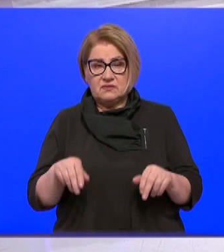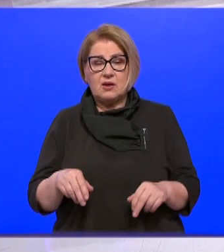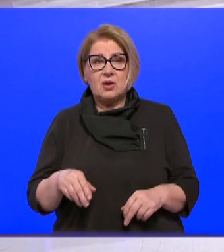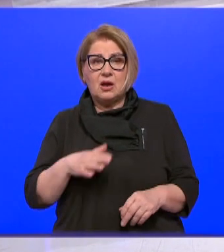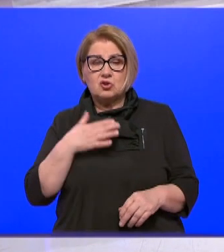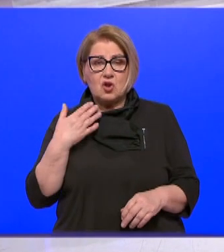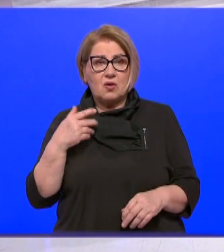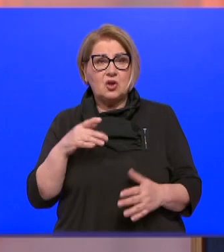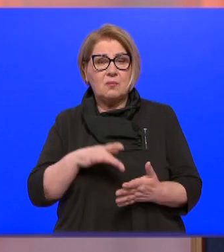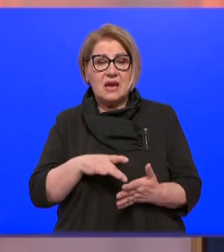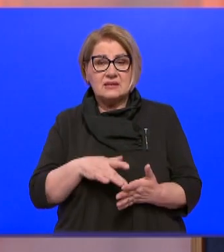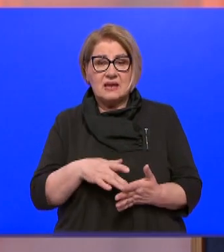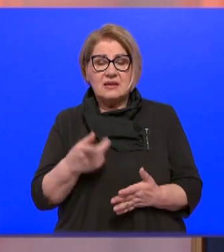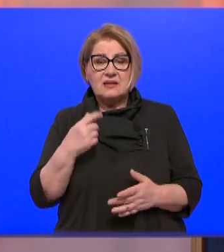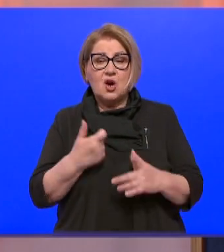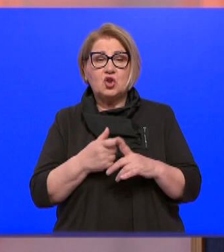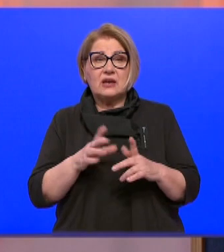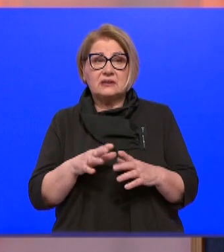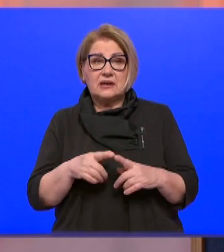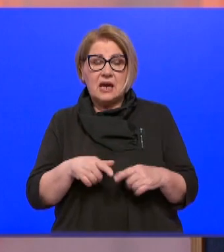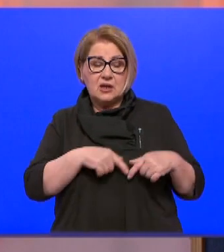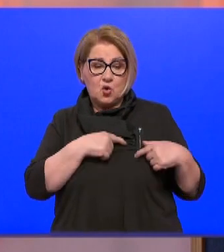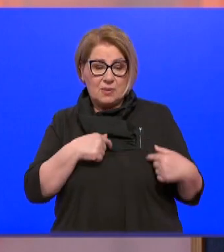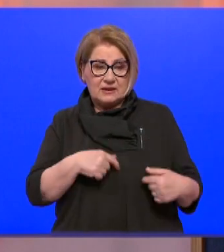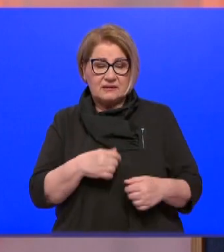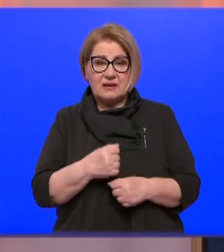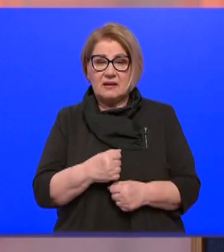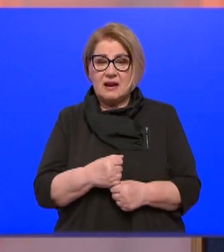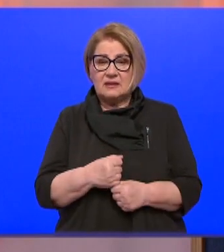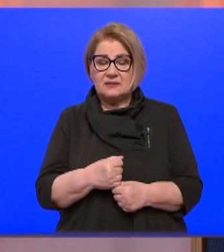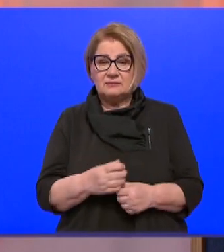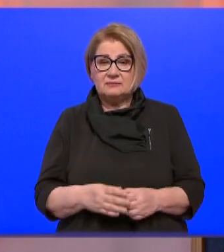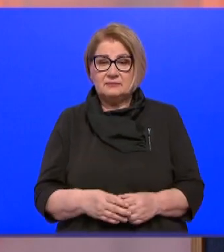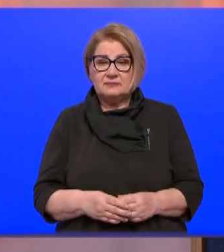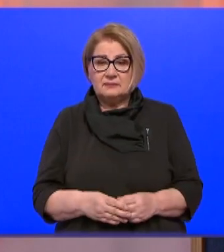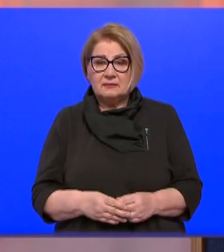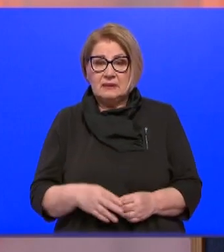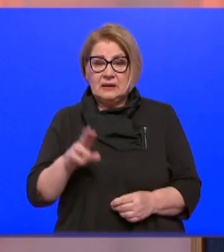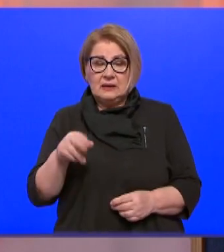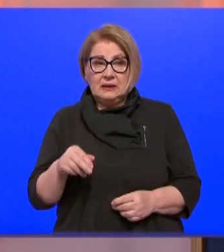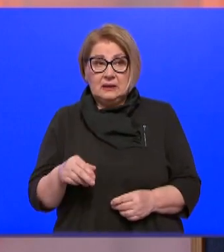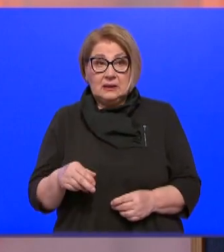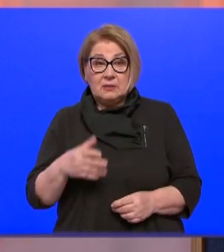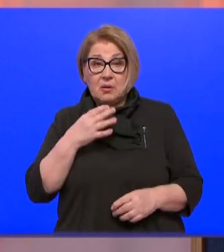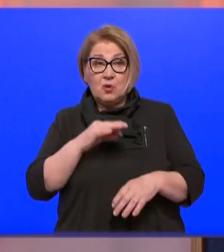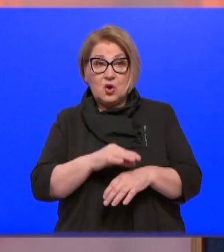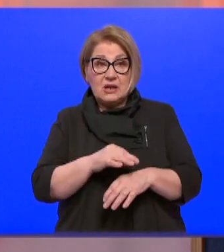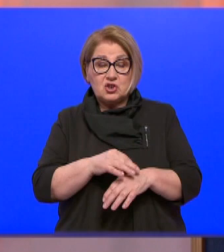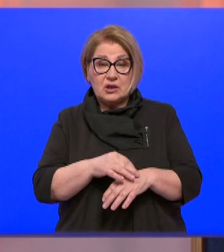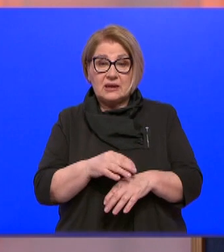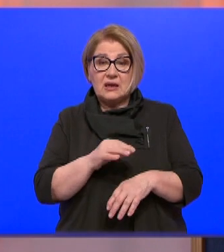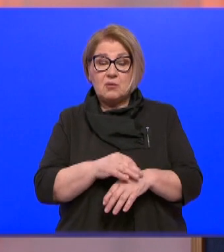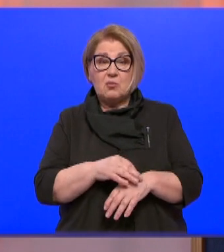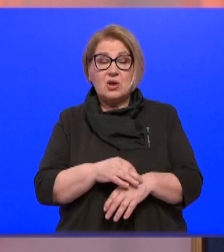Evo, poštovani gledatelji, jedna od kategorija jest i humanitarni rad. Dakle, imamo puno liječnika, imamo